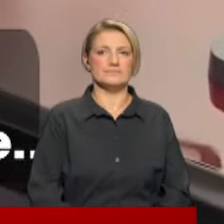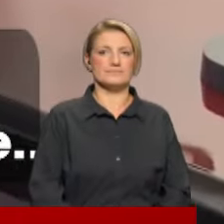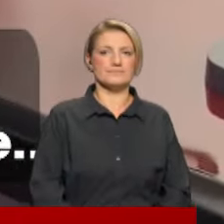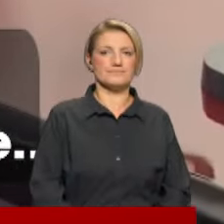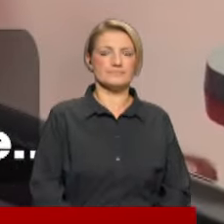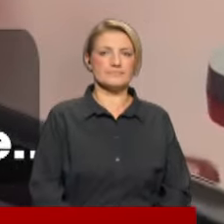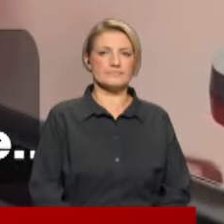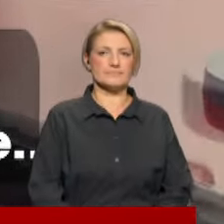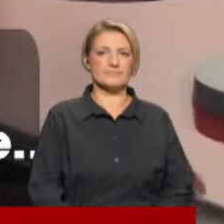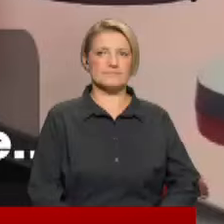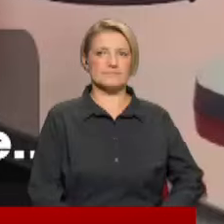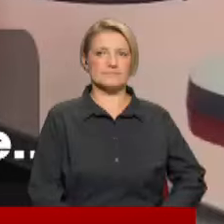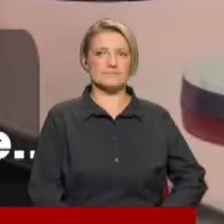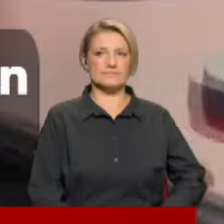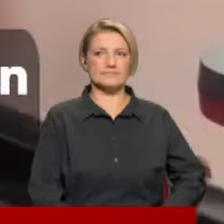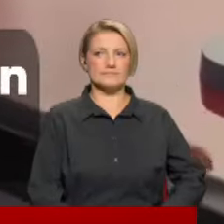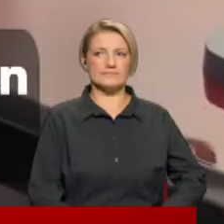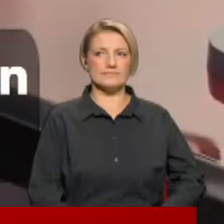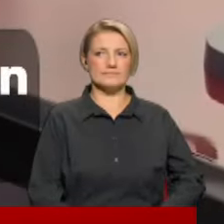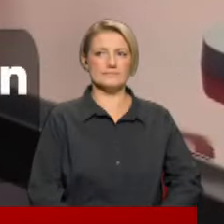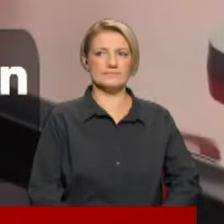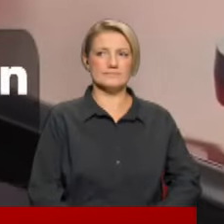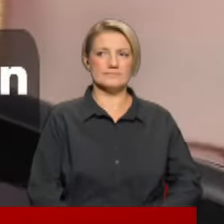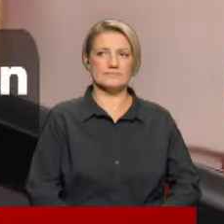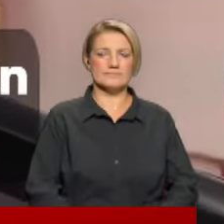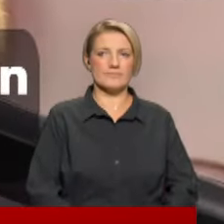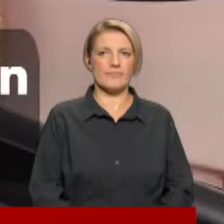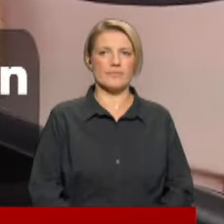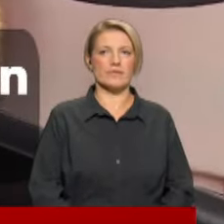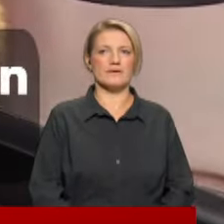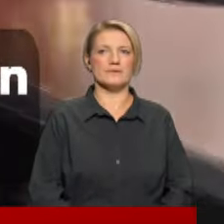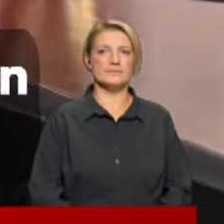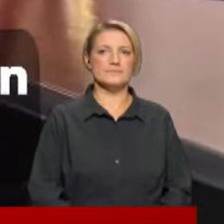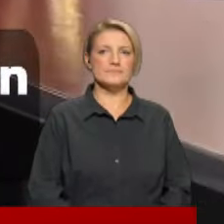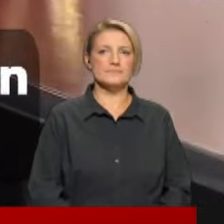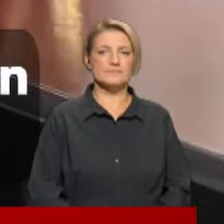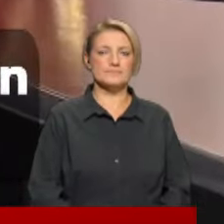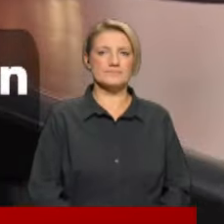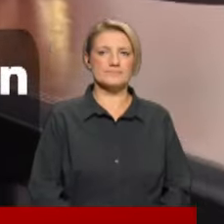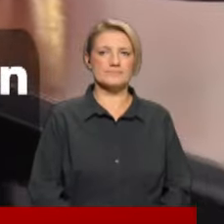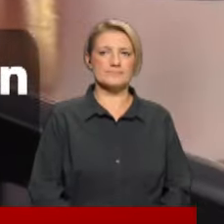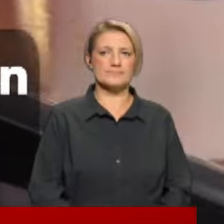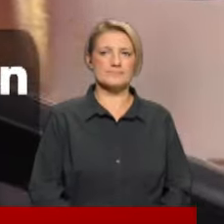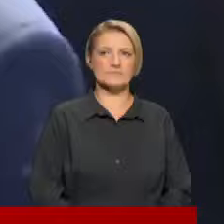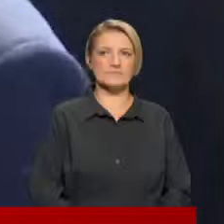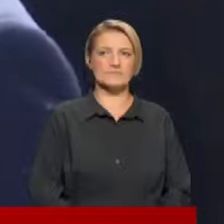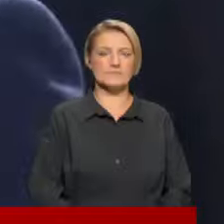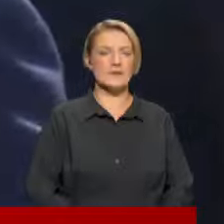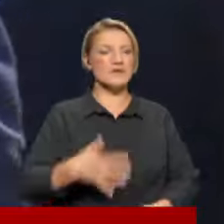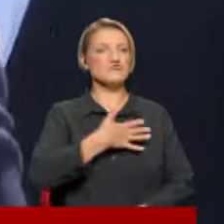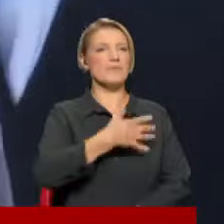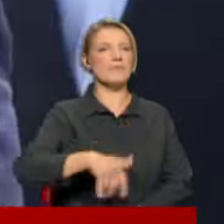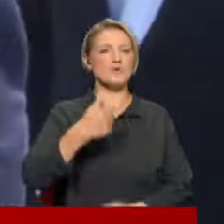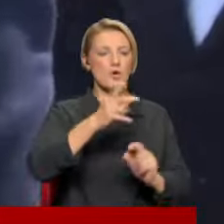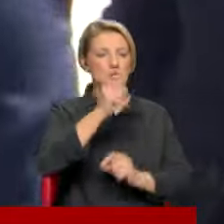insanlar erken seçim istiyor. Türkiye'de kim erken seçim istiyorsa arkasındayım. Ben dünden razıyım, bugünden hazırım. CHP